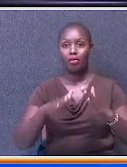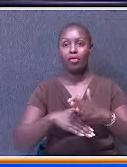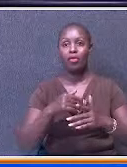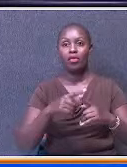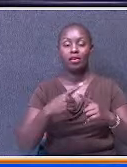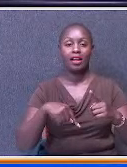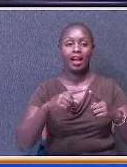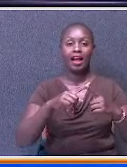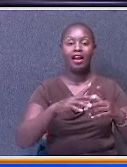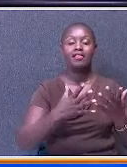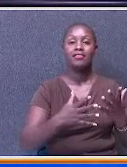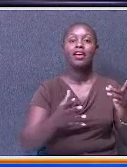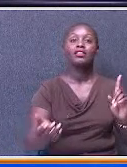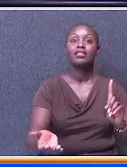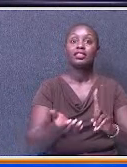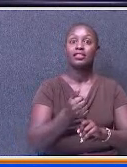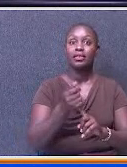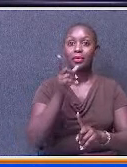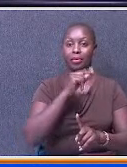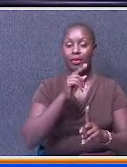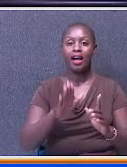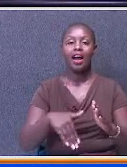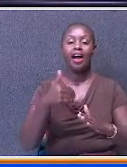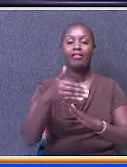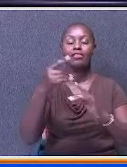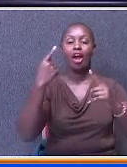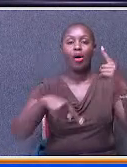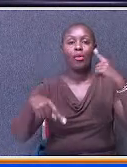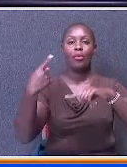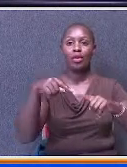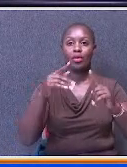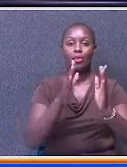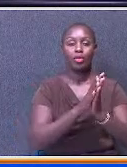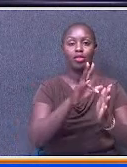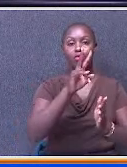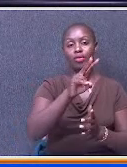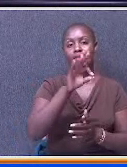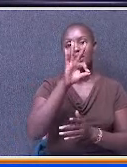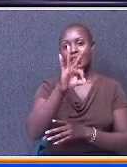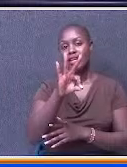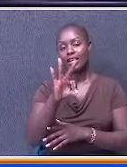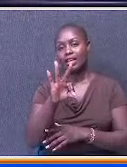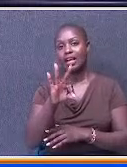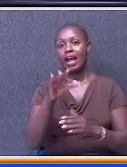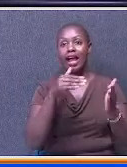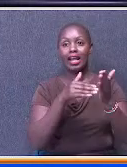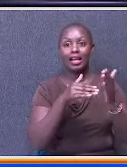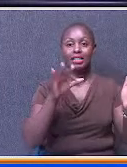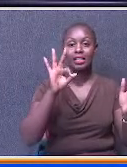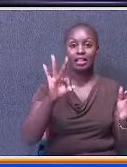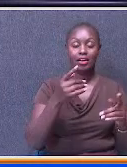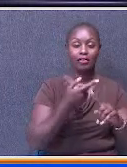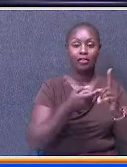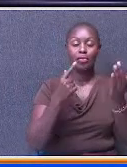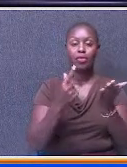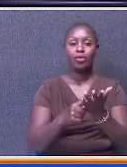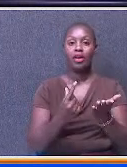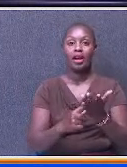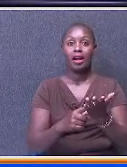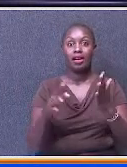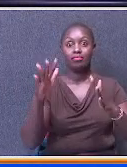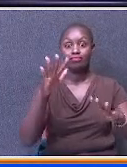wamejikatia tiketi baada ya kuandikisha ushindi wa alama 23-3 dhidi ya Uganda Lady Crane